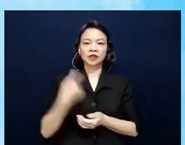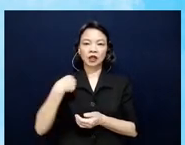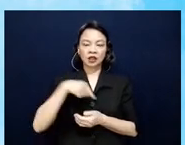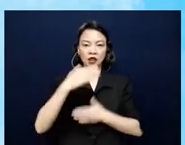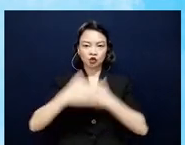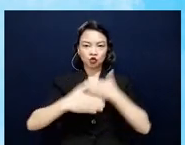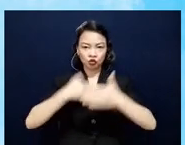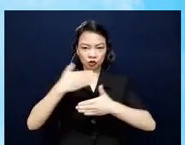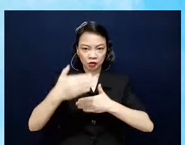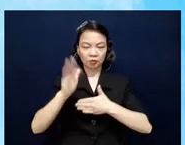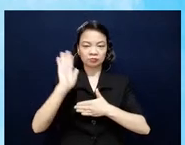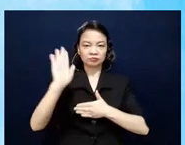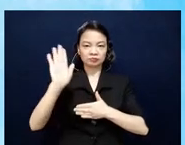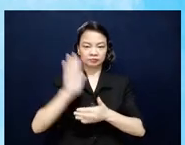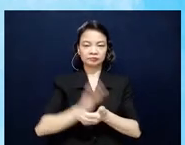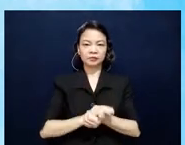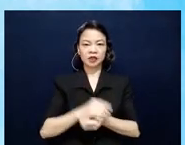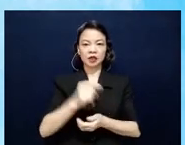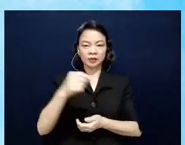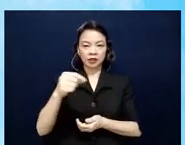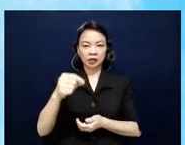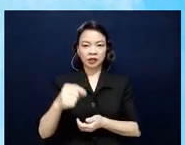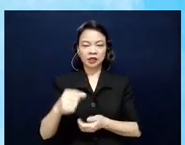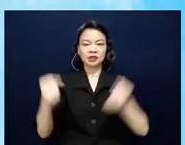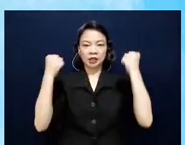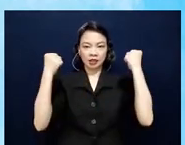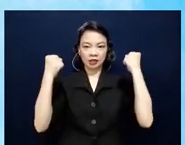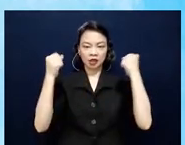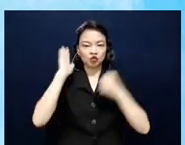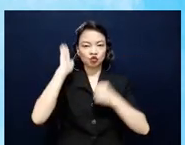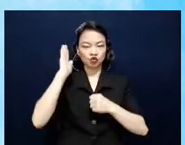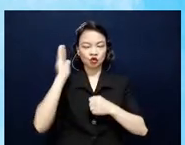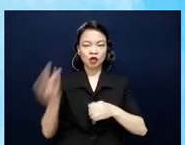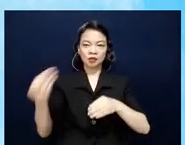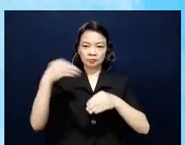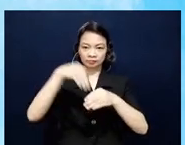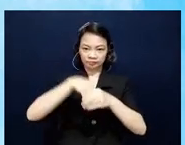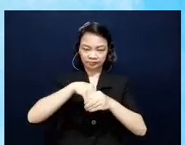dari Kementerian Kesehatan juga sudah bergabung. Ada Ibu